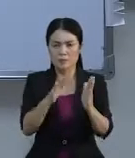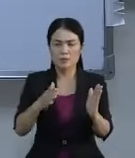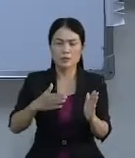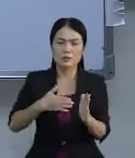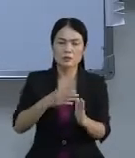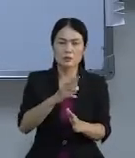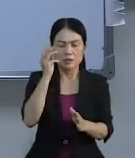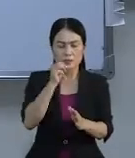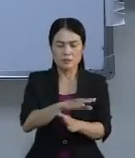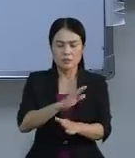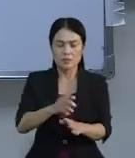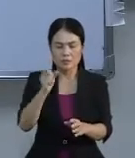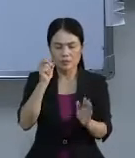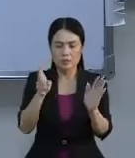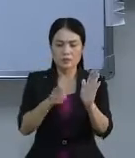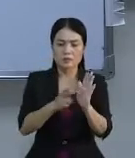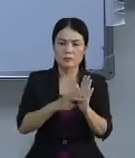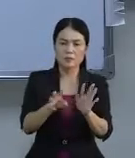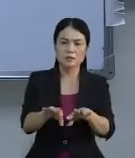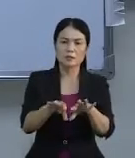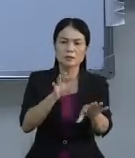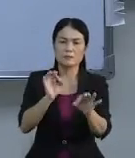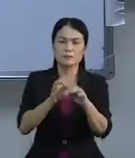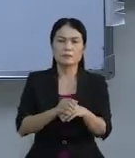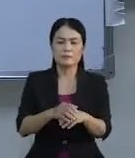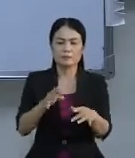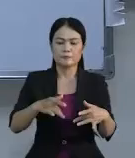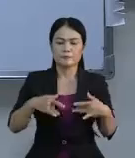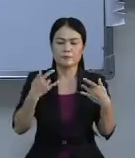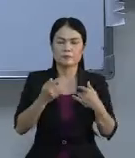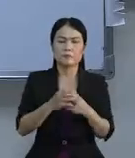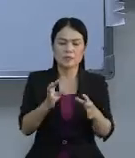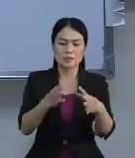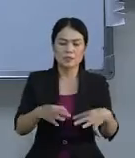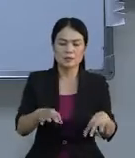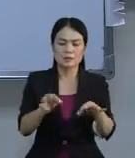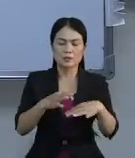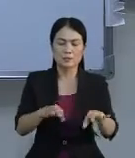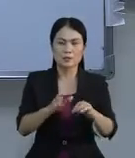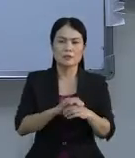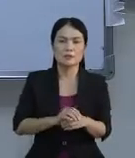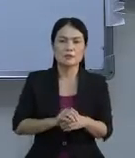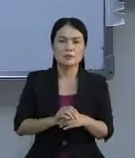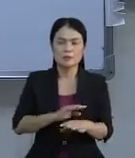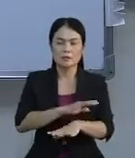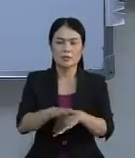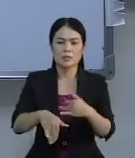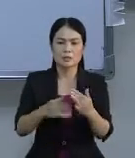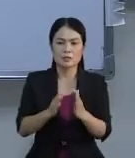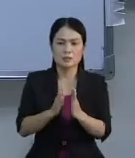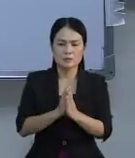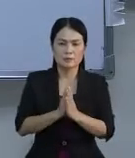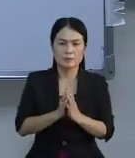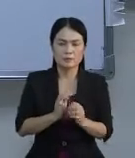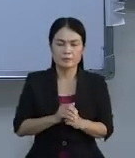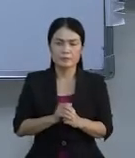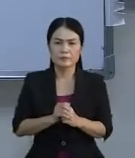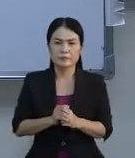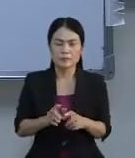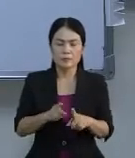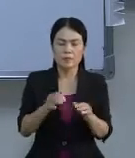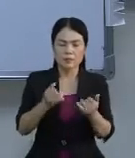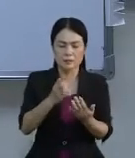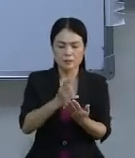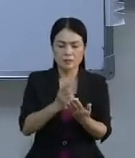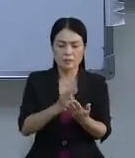សង្ឃឹមថាបងប្អូនអរគ្នានឹងយល់ច្បាស់គឺយើងស្រង់តែព្រឹត្តិការណ៍សំខាន់សំខាន់តែប៉ុណ្ណោះបាទអរគុណដូច្នេះ